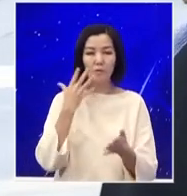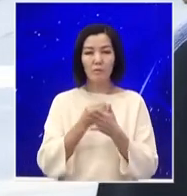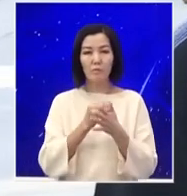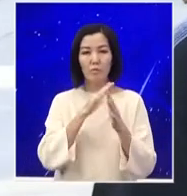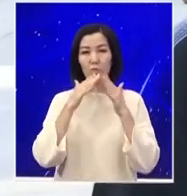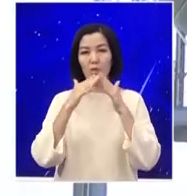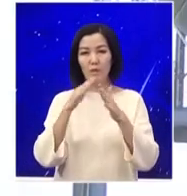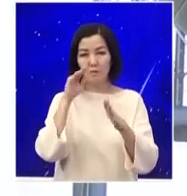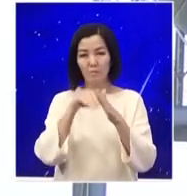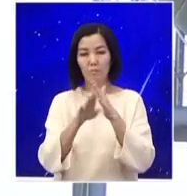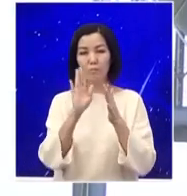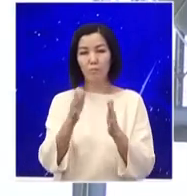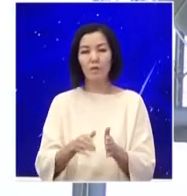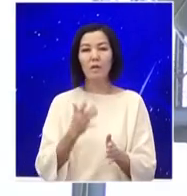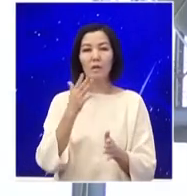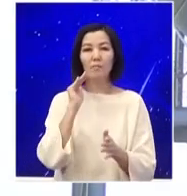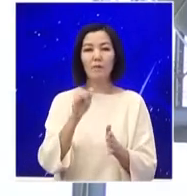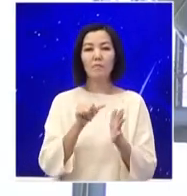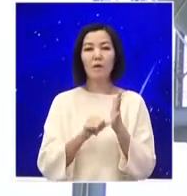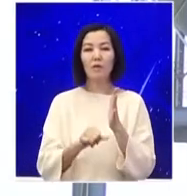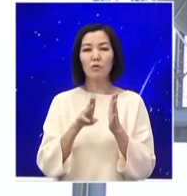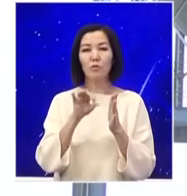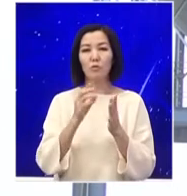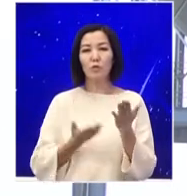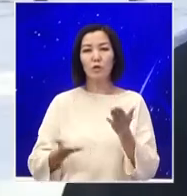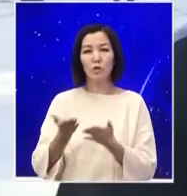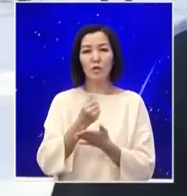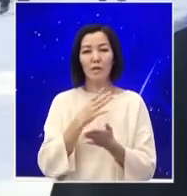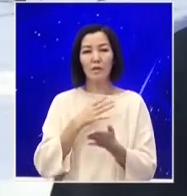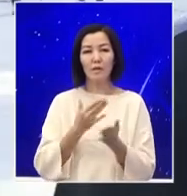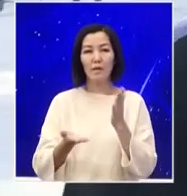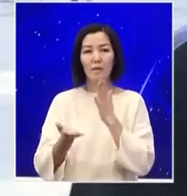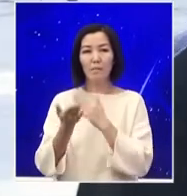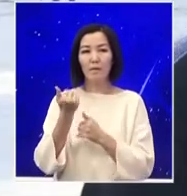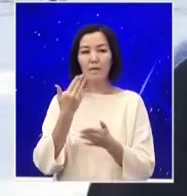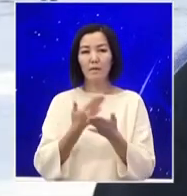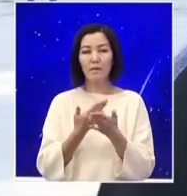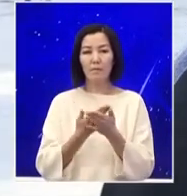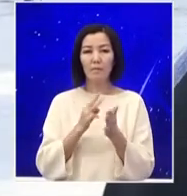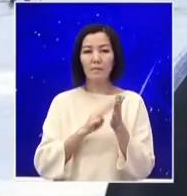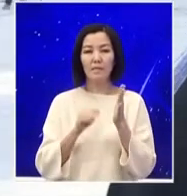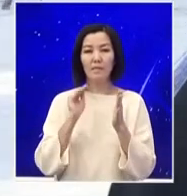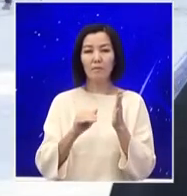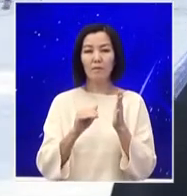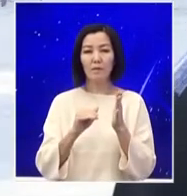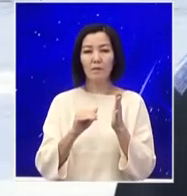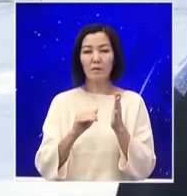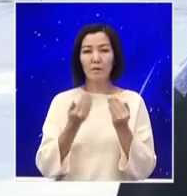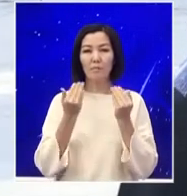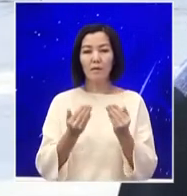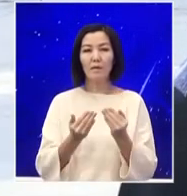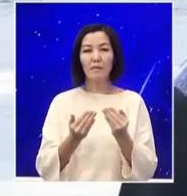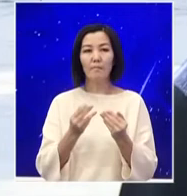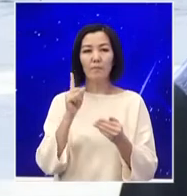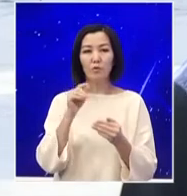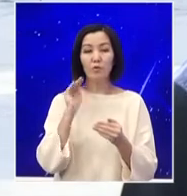сақтайтын саламыз. Бүгінгі дейін 5600 тонна жиналды уже. Былтыр есе біз 80 мың тоннаға апарған болсақ, биыл енді Құдай қаласа енді